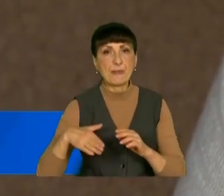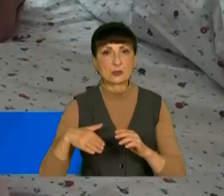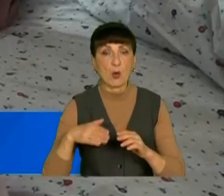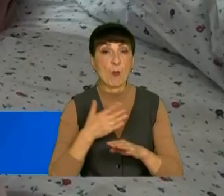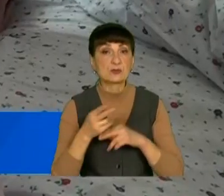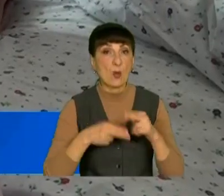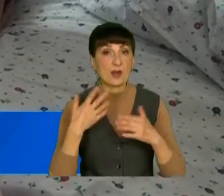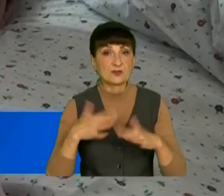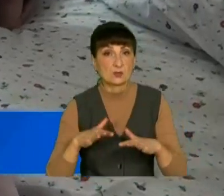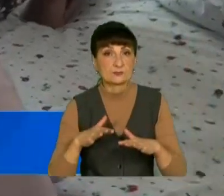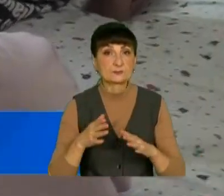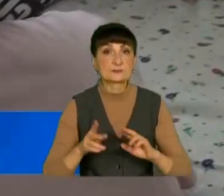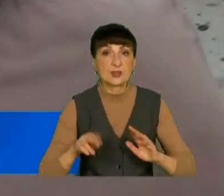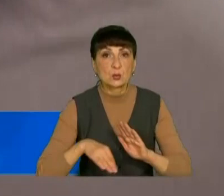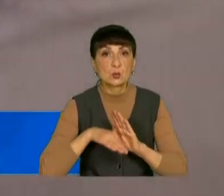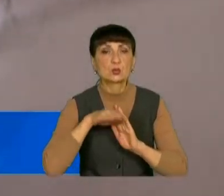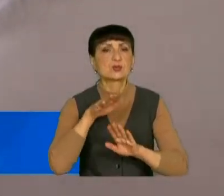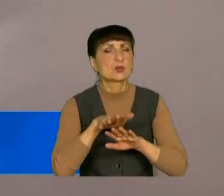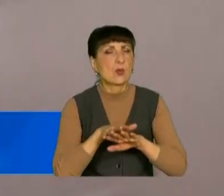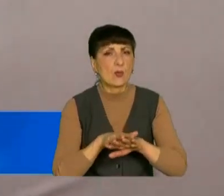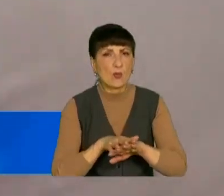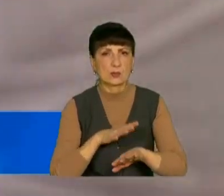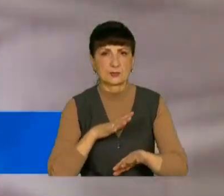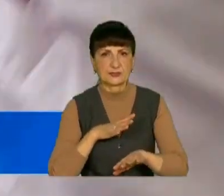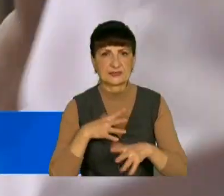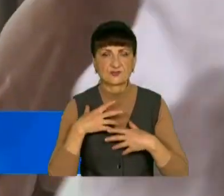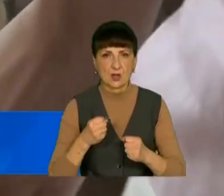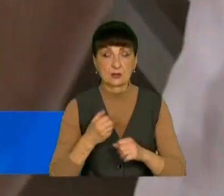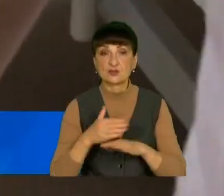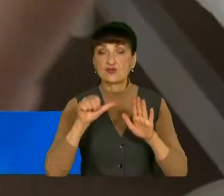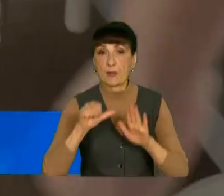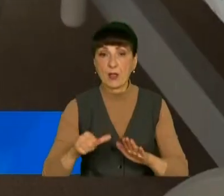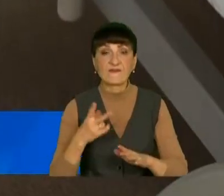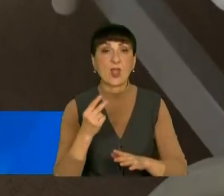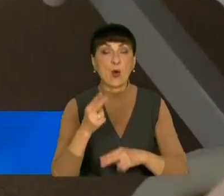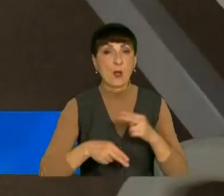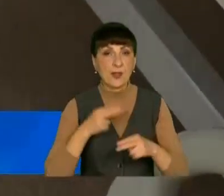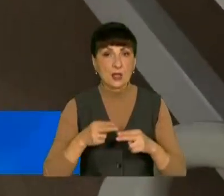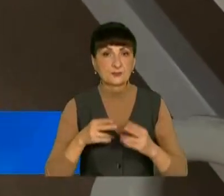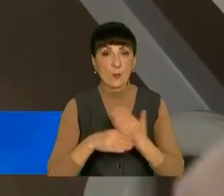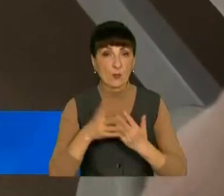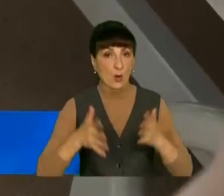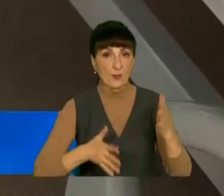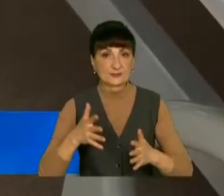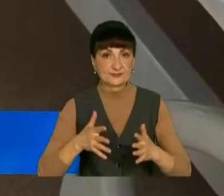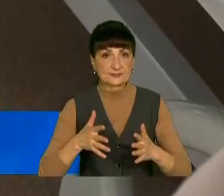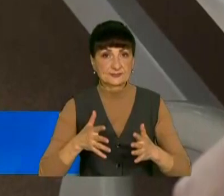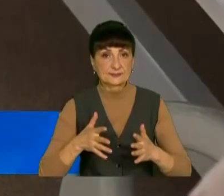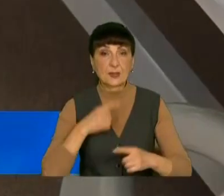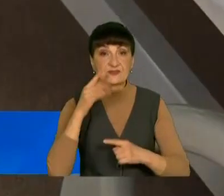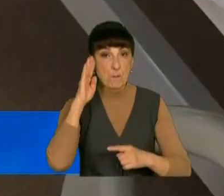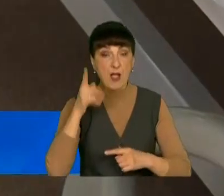первой операции процесс заживления проходил долго и болезненно. Спустя полгода ему провели вторую операцию при помощи робота Мака. По